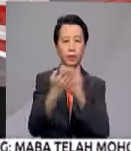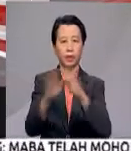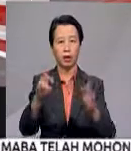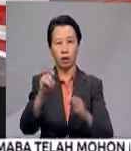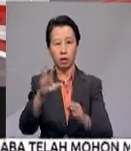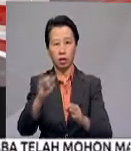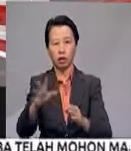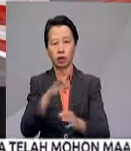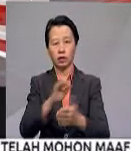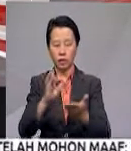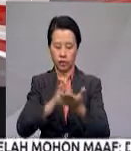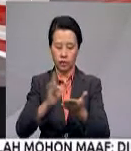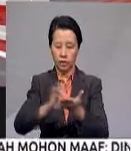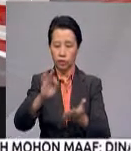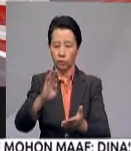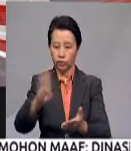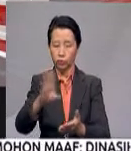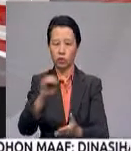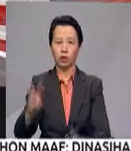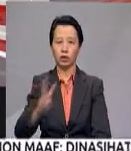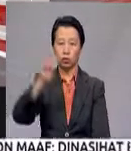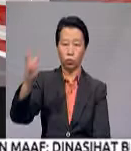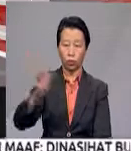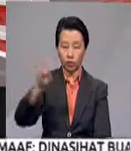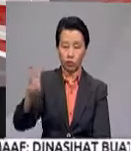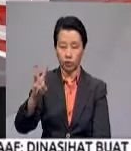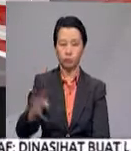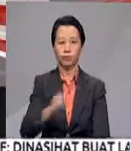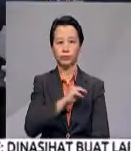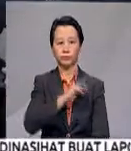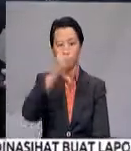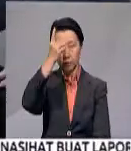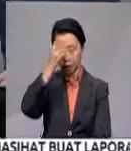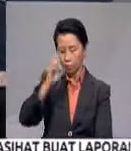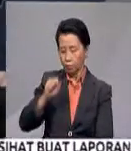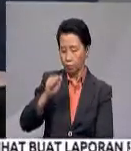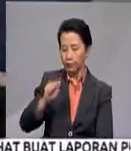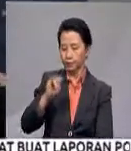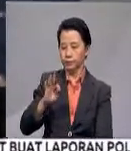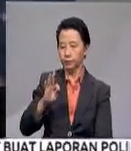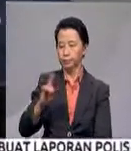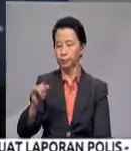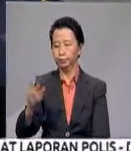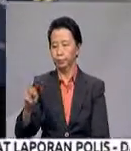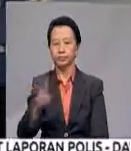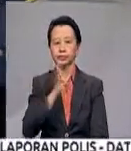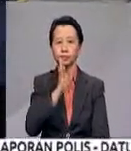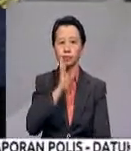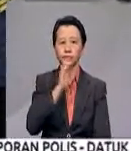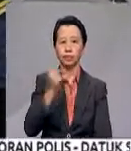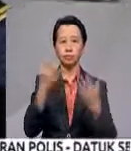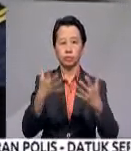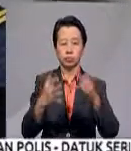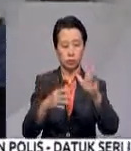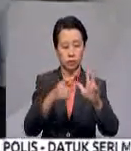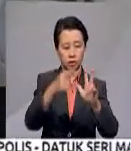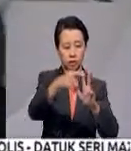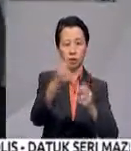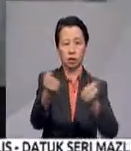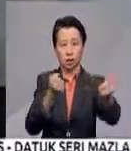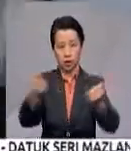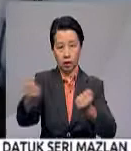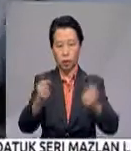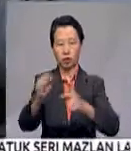laman sosial Facebook dan WhatsApp. Menterinya Datuk Seri Saifuddin Nasution Ismail berkata sebanyak 3 unit kenderaan